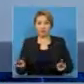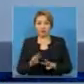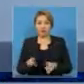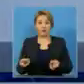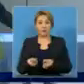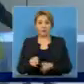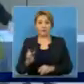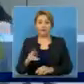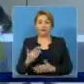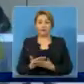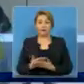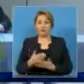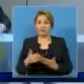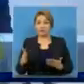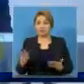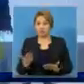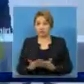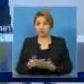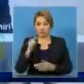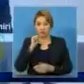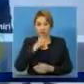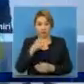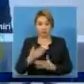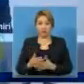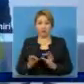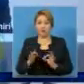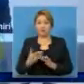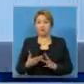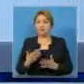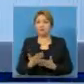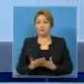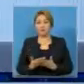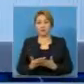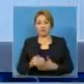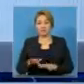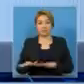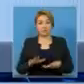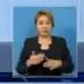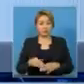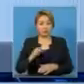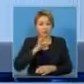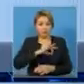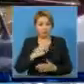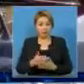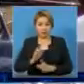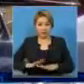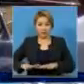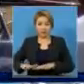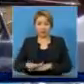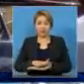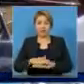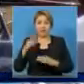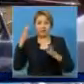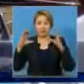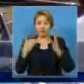Сондай-ақ Мамин өкіметтің дағдарыс жағдайында экономиканың тұрақтылығын қамтамасыз ету жөніндегі шараларының тиімділігін халықаралық қаржы